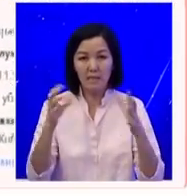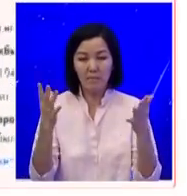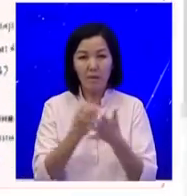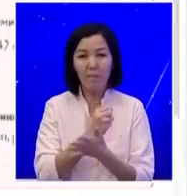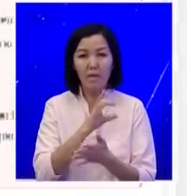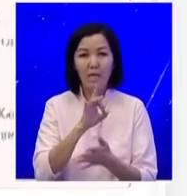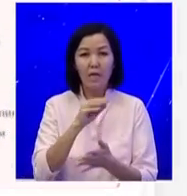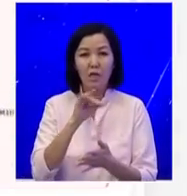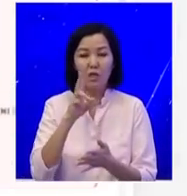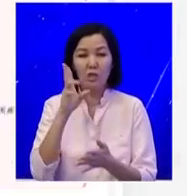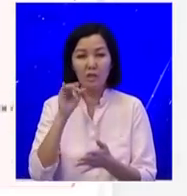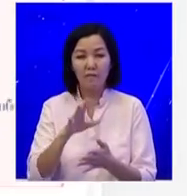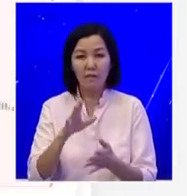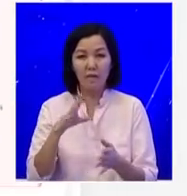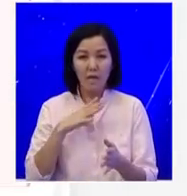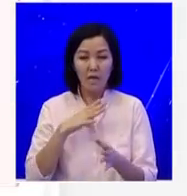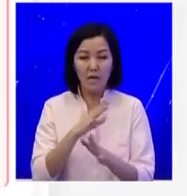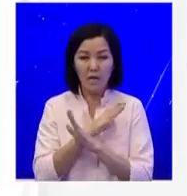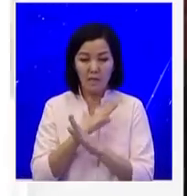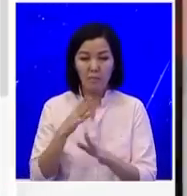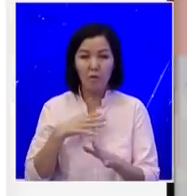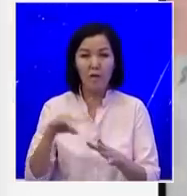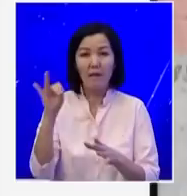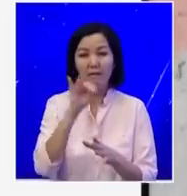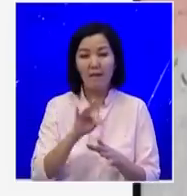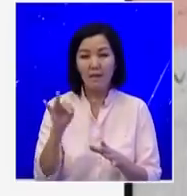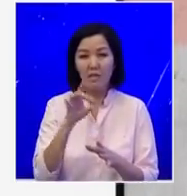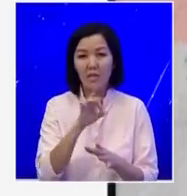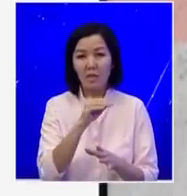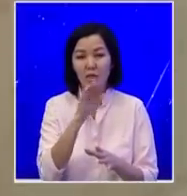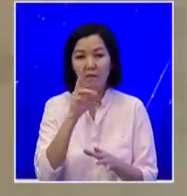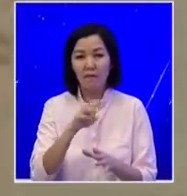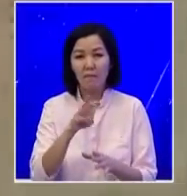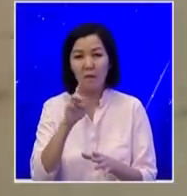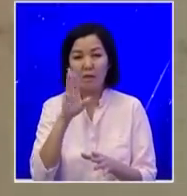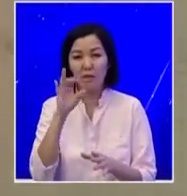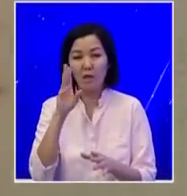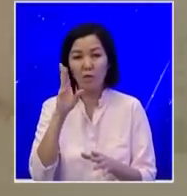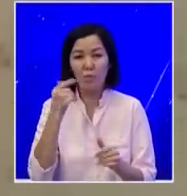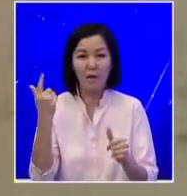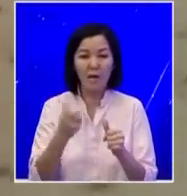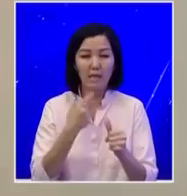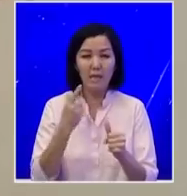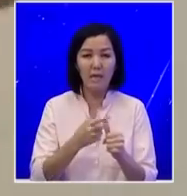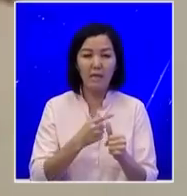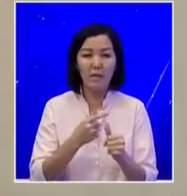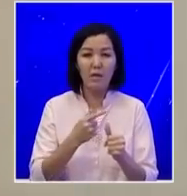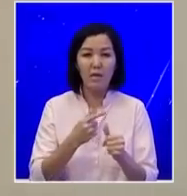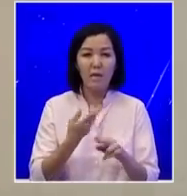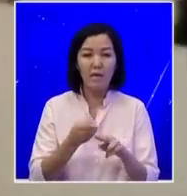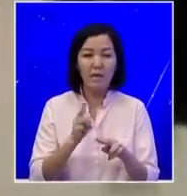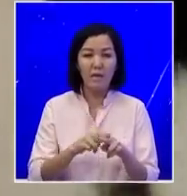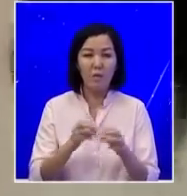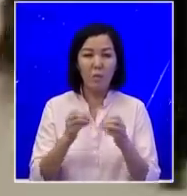Вязма шебінде шейіт болыпты. Бұл тарихшылар Ржевская месорубка өлім аңғары атаған қан төгіс. 17